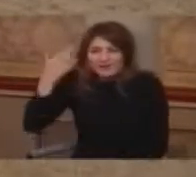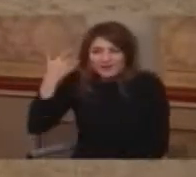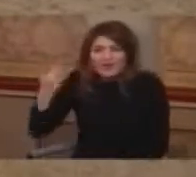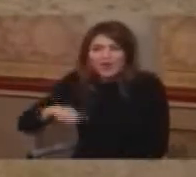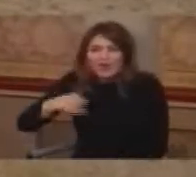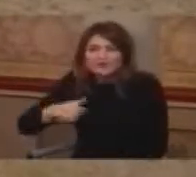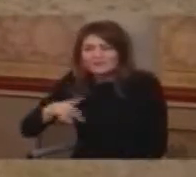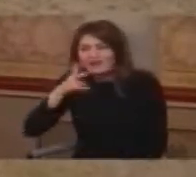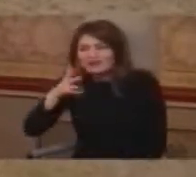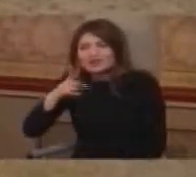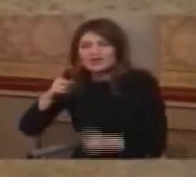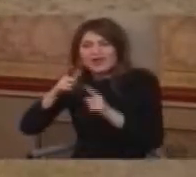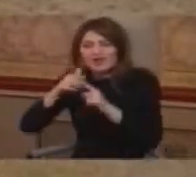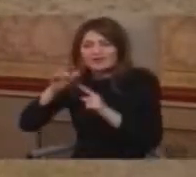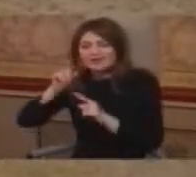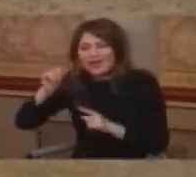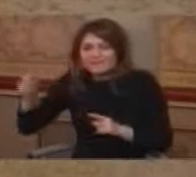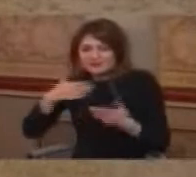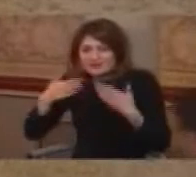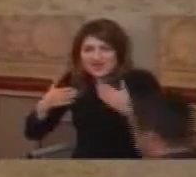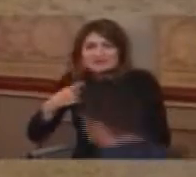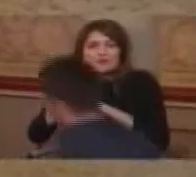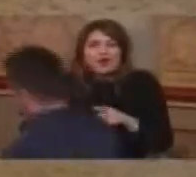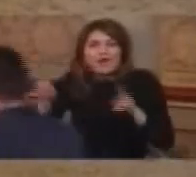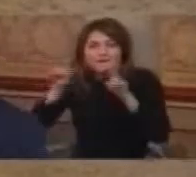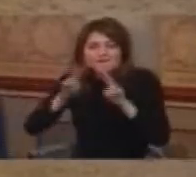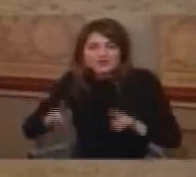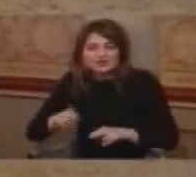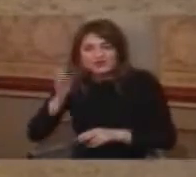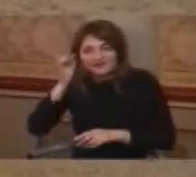skupštine povodom Međunarodnog dana